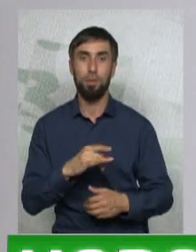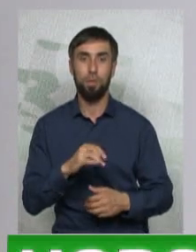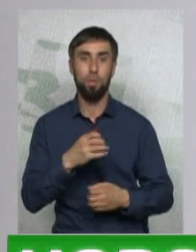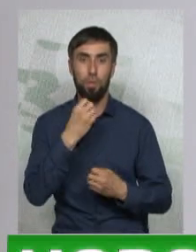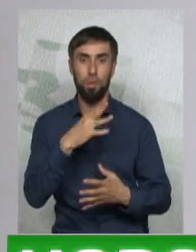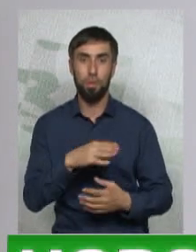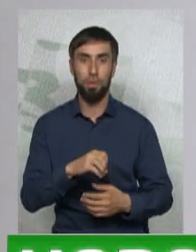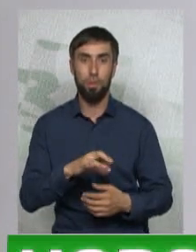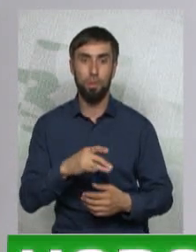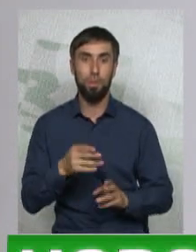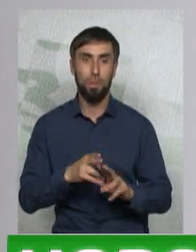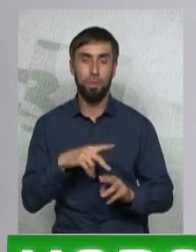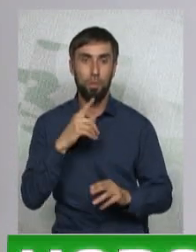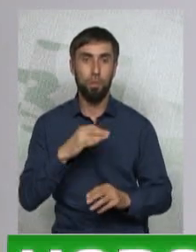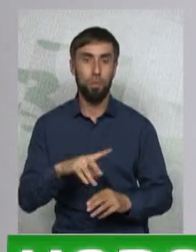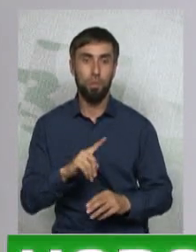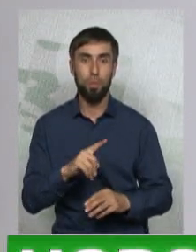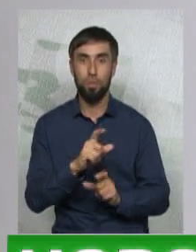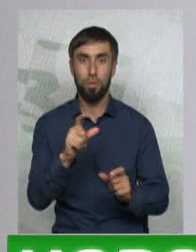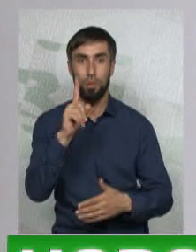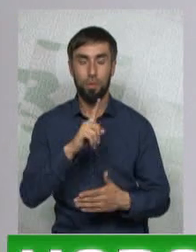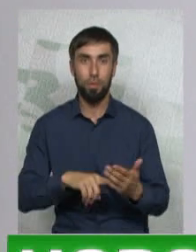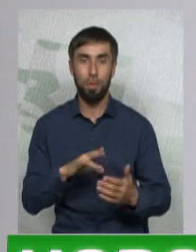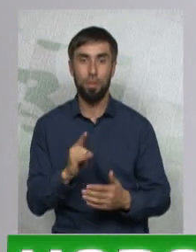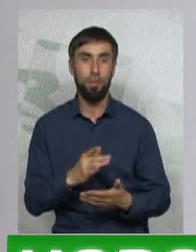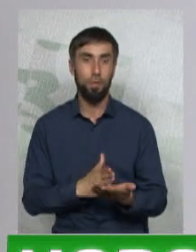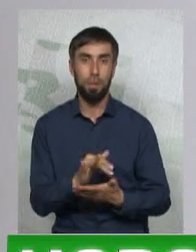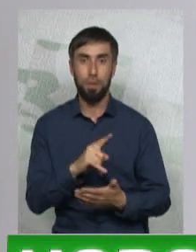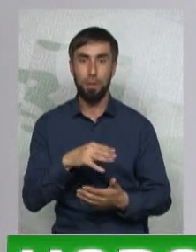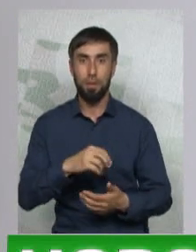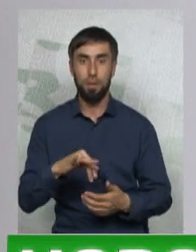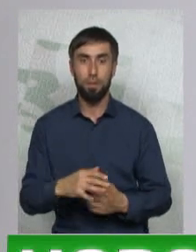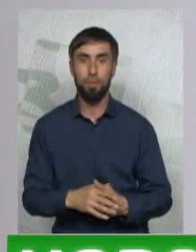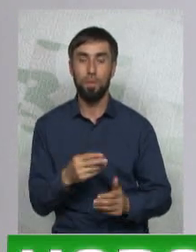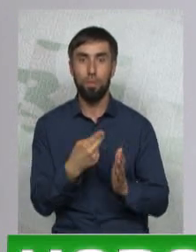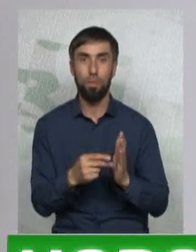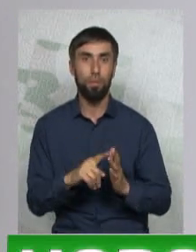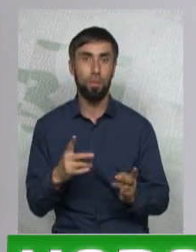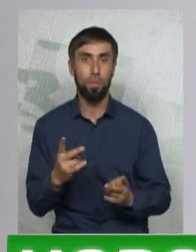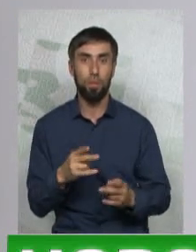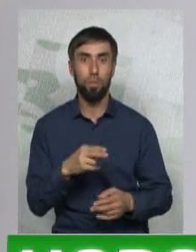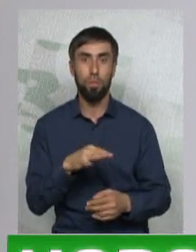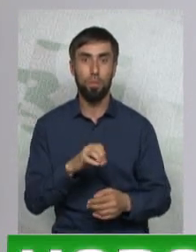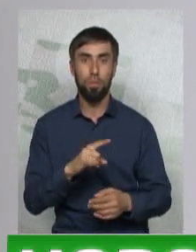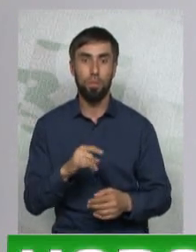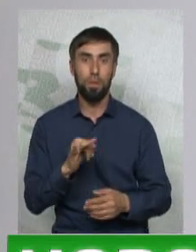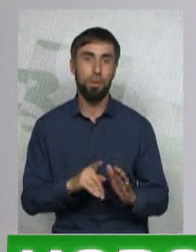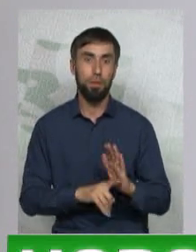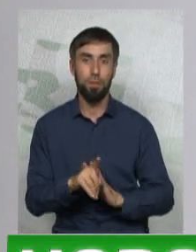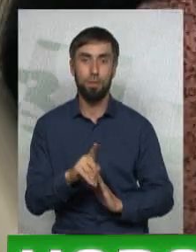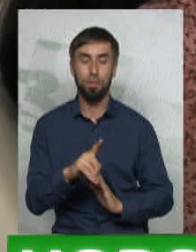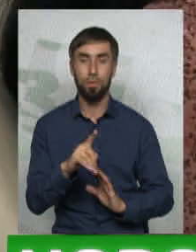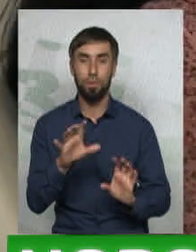хорошими темпами. Это говорит о том, что люди доверяют, как бы выходят из тени, покупают необходимые патенты и начинают